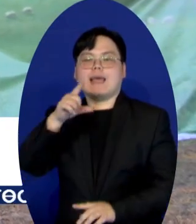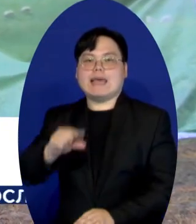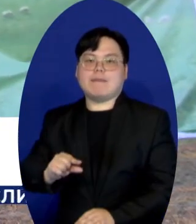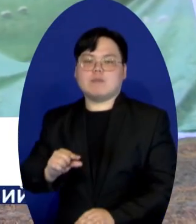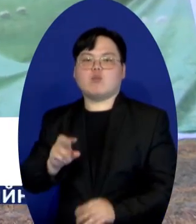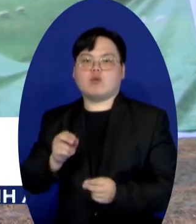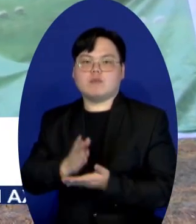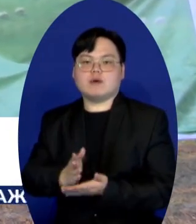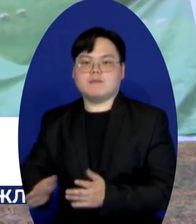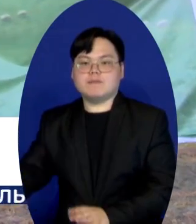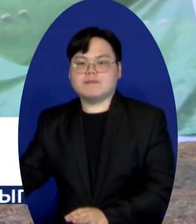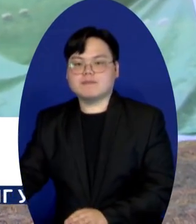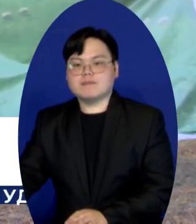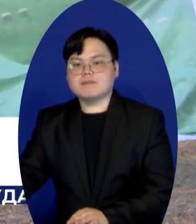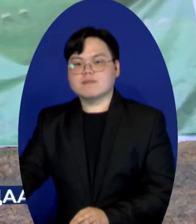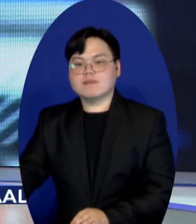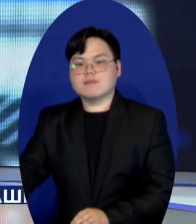байна.